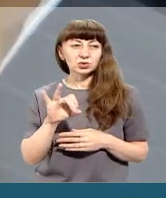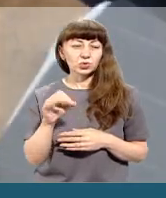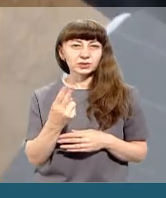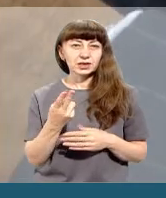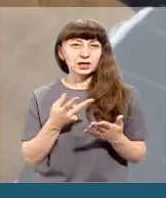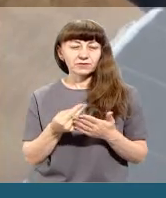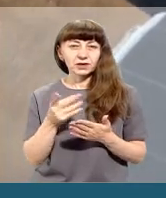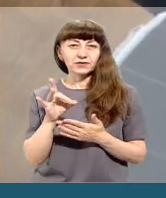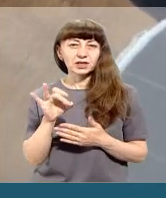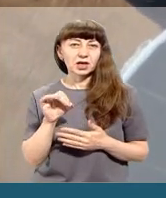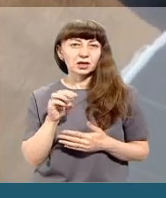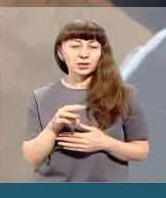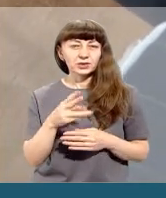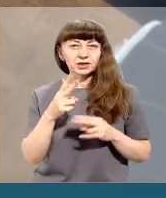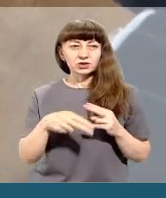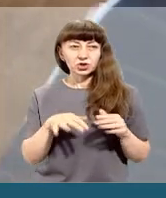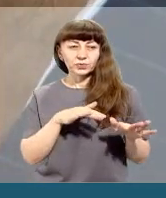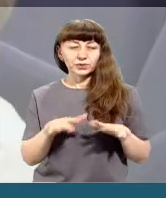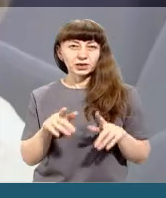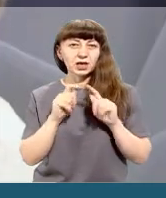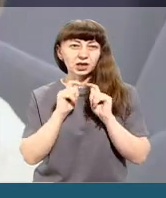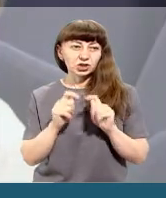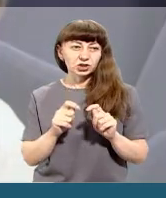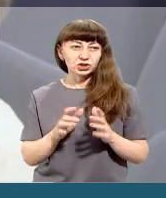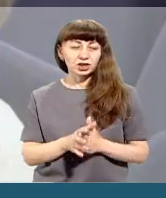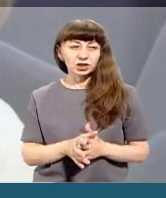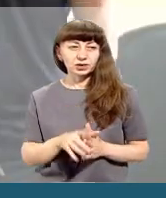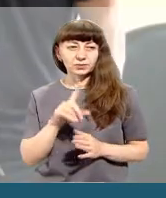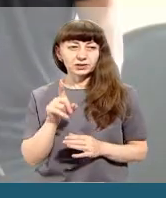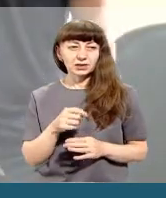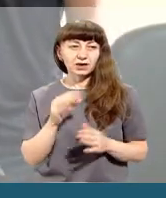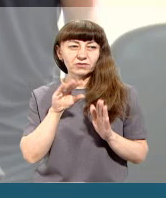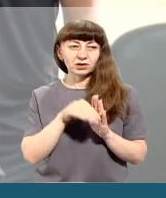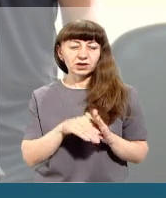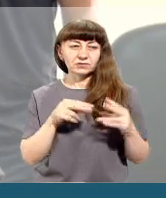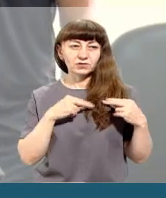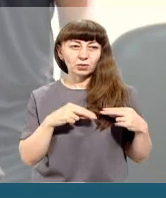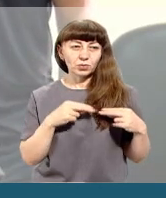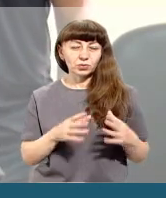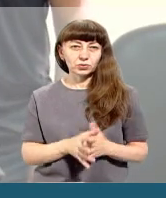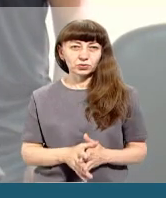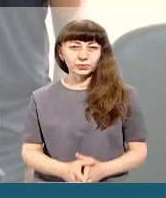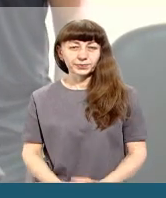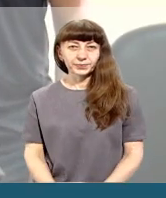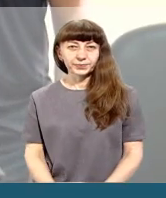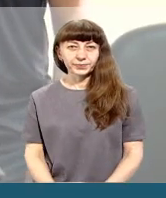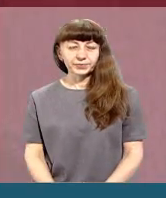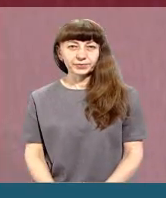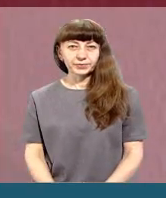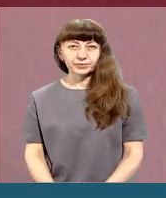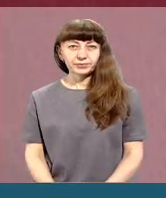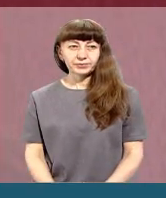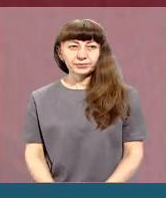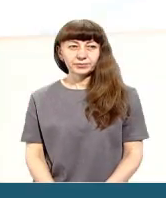социальные выплаты ветеранам. Завершилось мероприятие торжественным награждением за особый вклад и активную деятельность в организации Совета